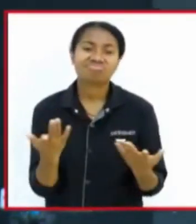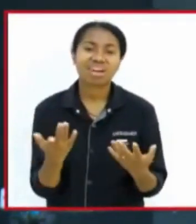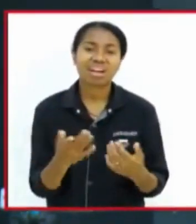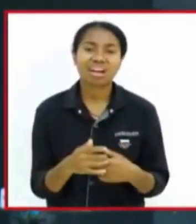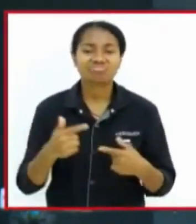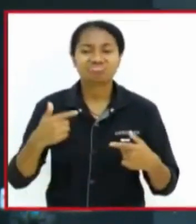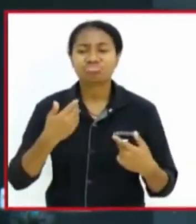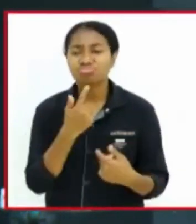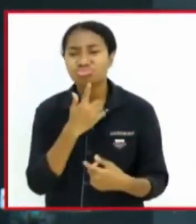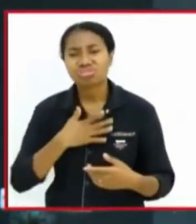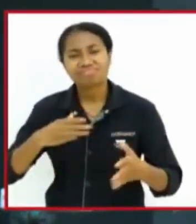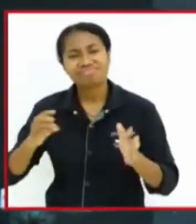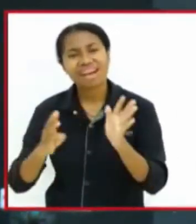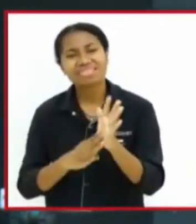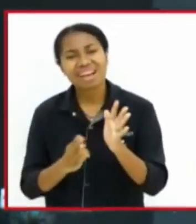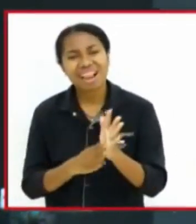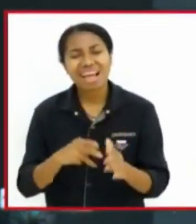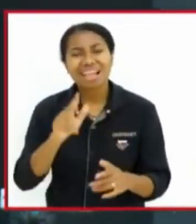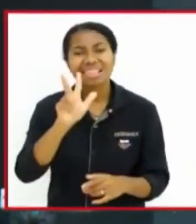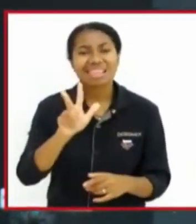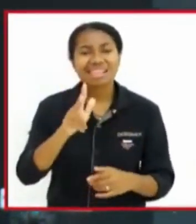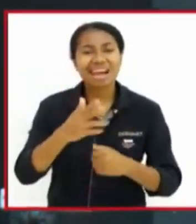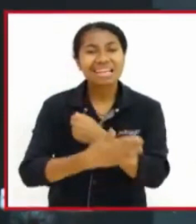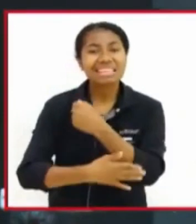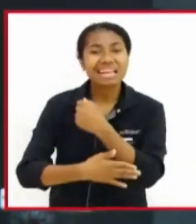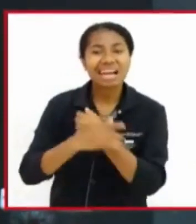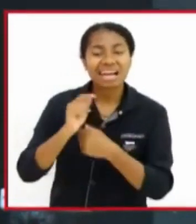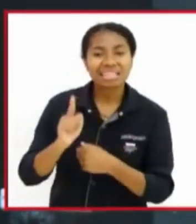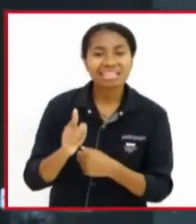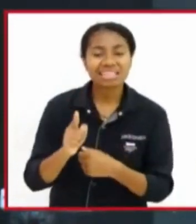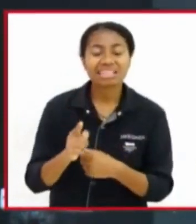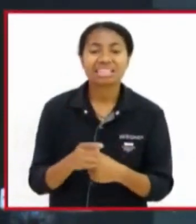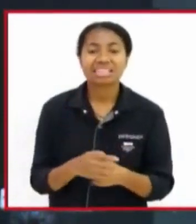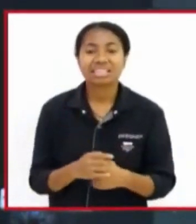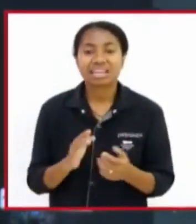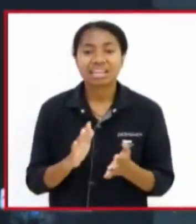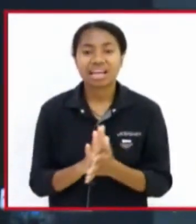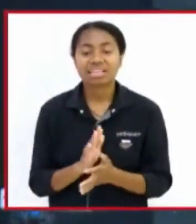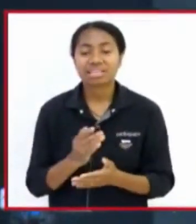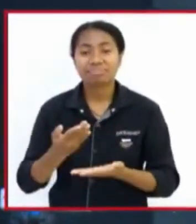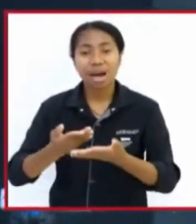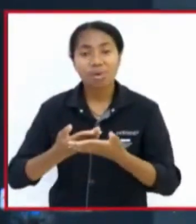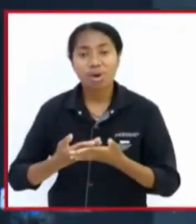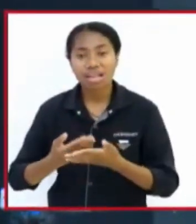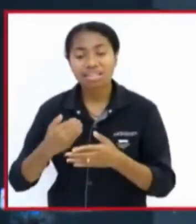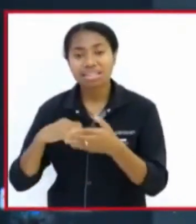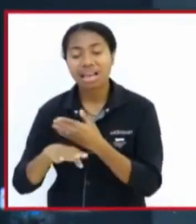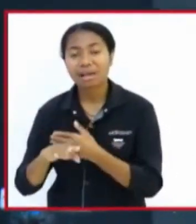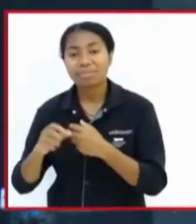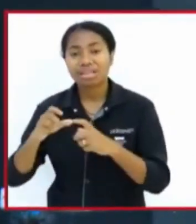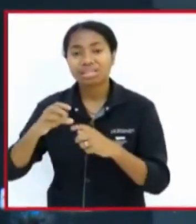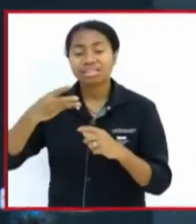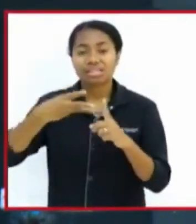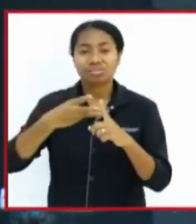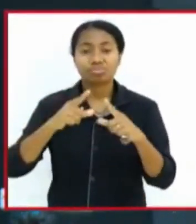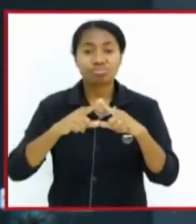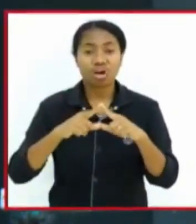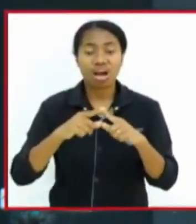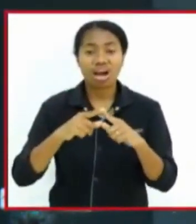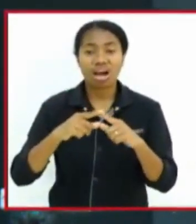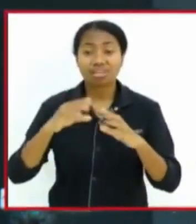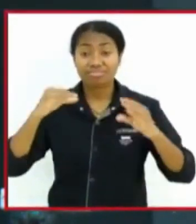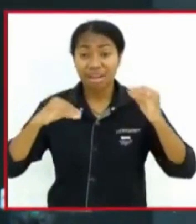pertikaian tiga negara ini dan lalu di Papua lagi dalam sebuah rapat